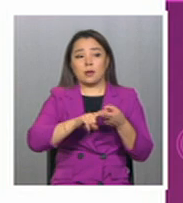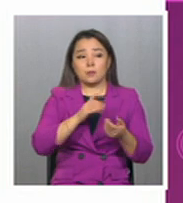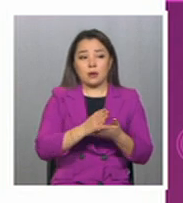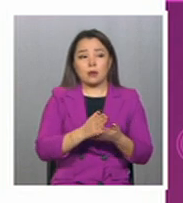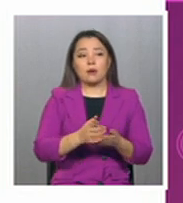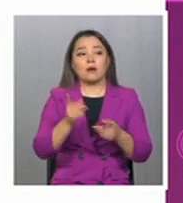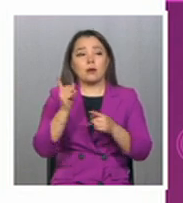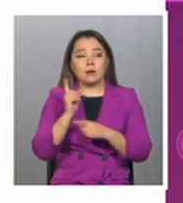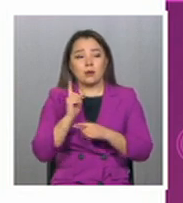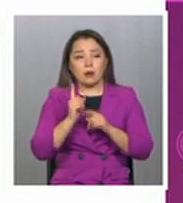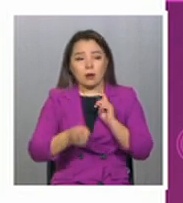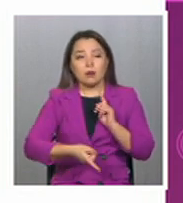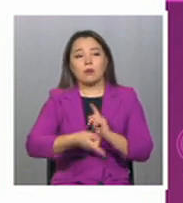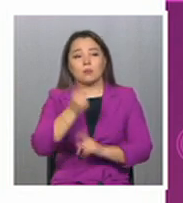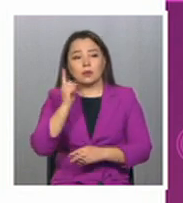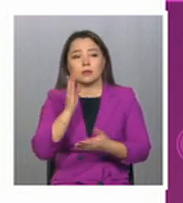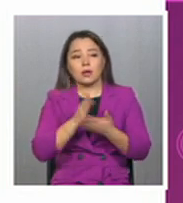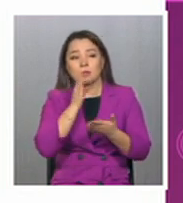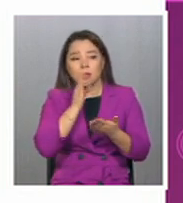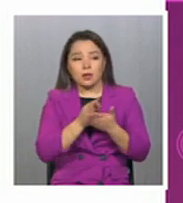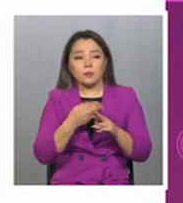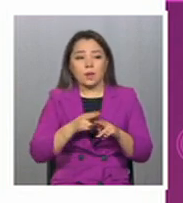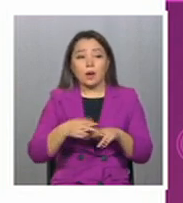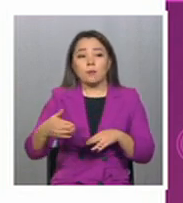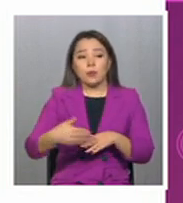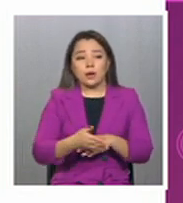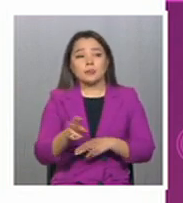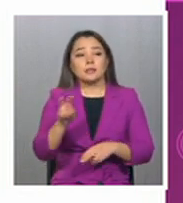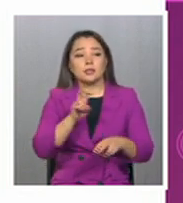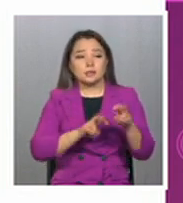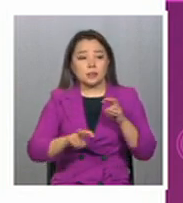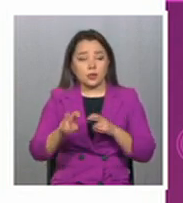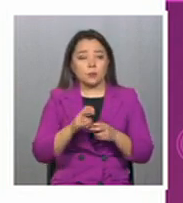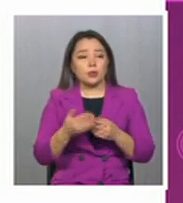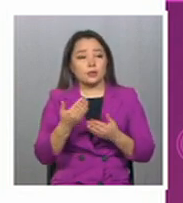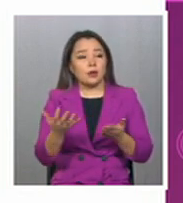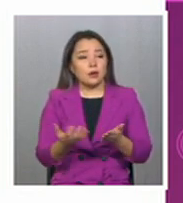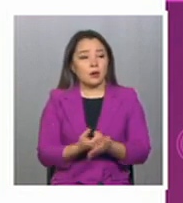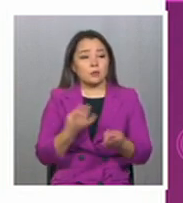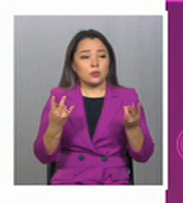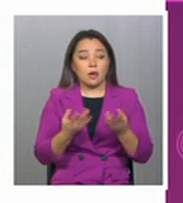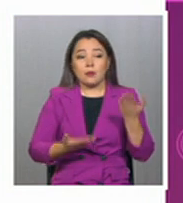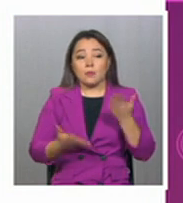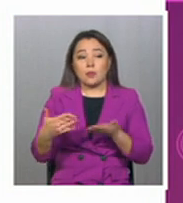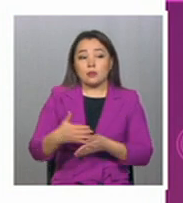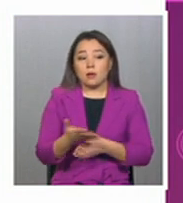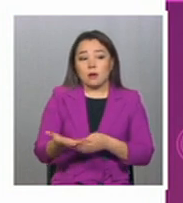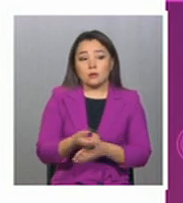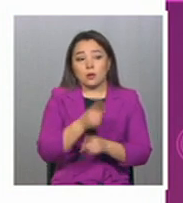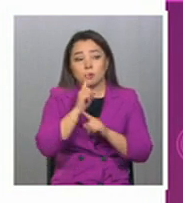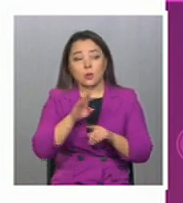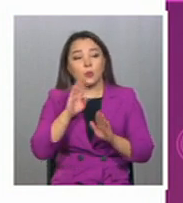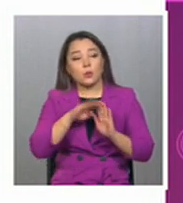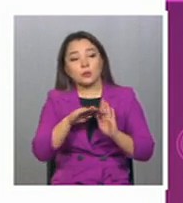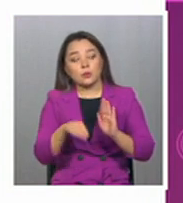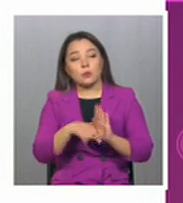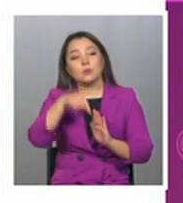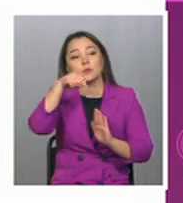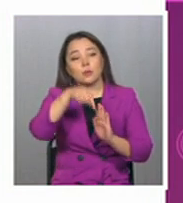Қап-қап қармақ қаба ғой, балық іздеп таба ғой, балық іздеп таппасаң су түбінде қала